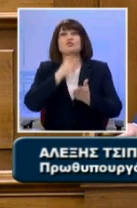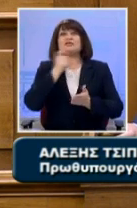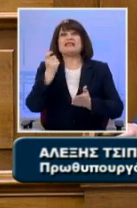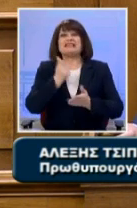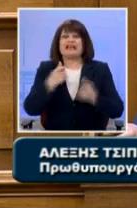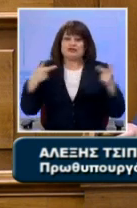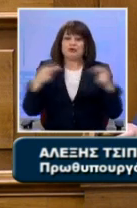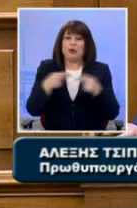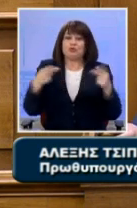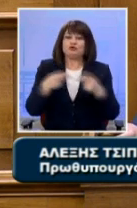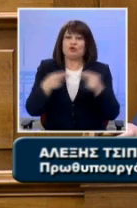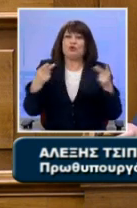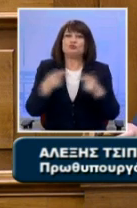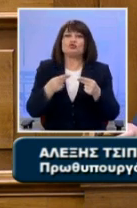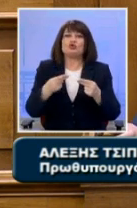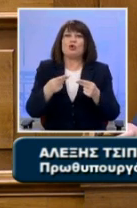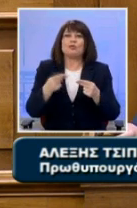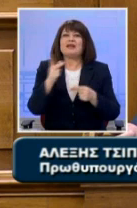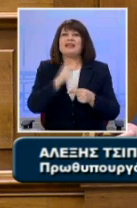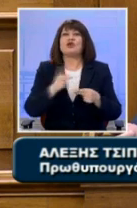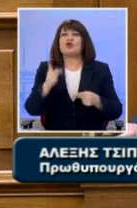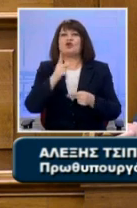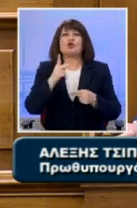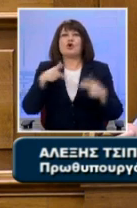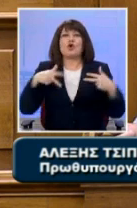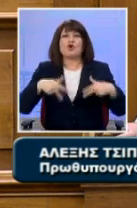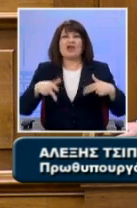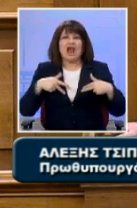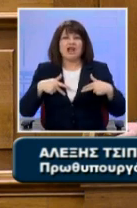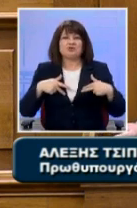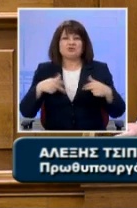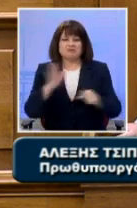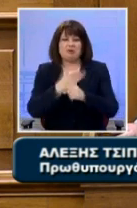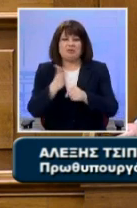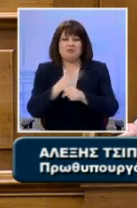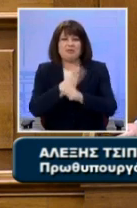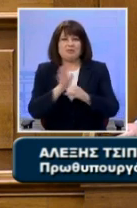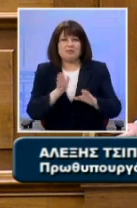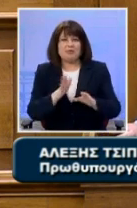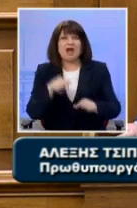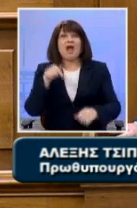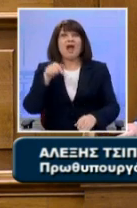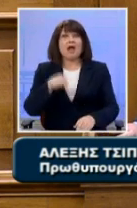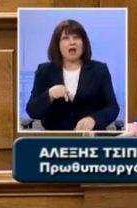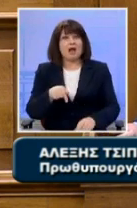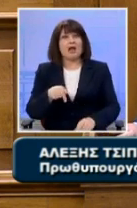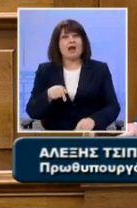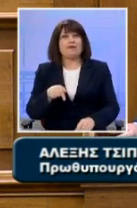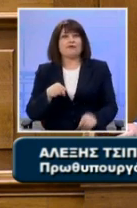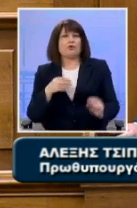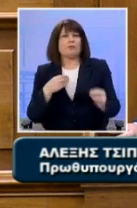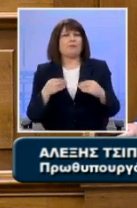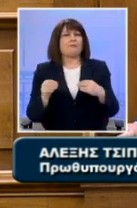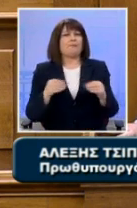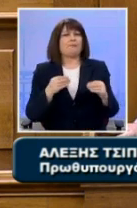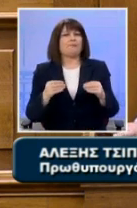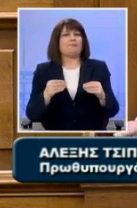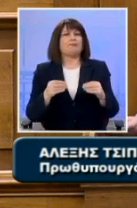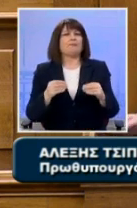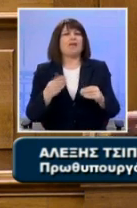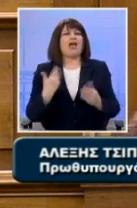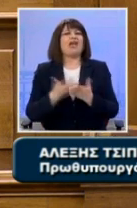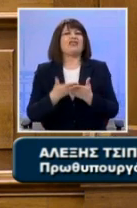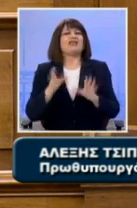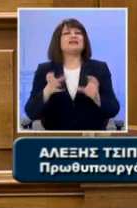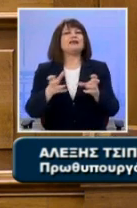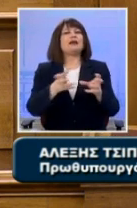και στη λαϊλασία του κοινωνικού κράτους, το συγκεκριμένο ζήτημα ήταν εξαιρετικά ευέλικτη.